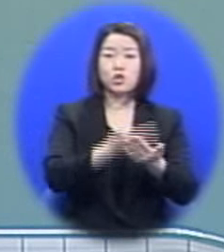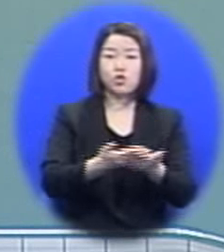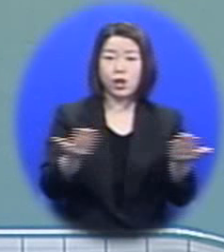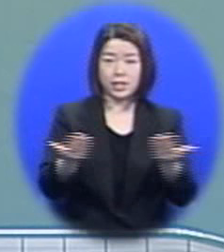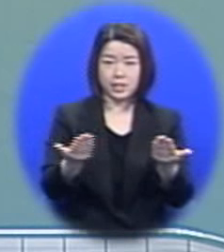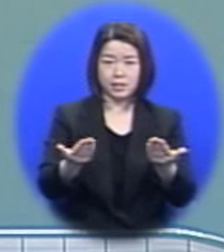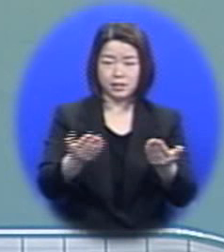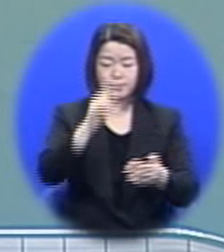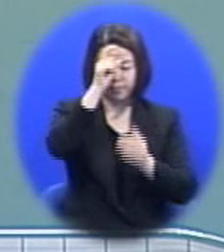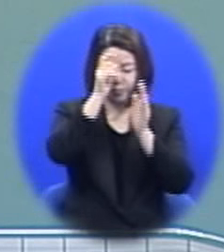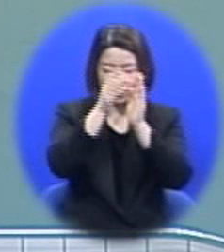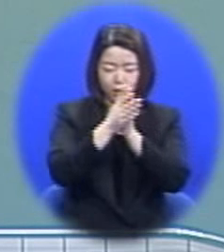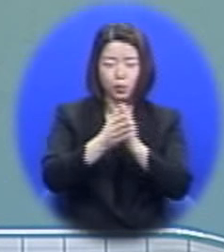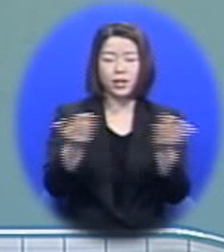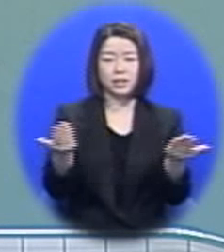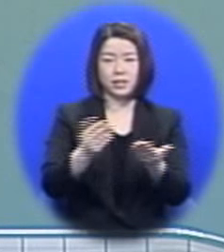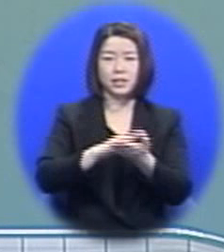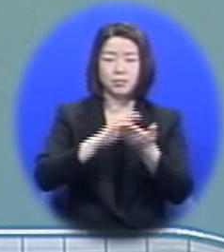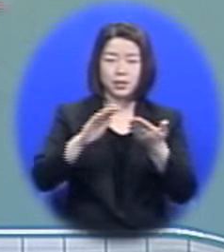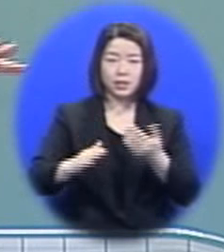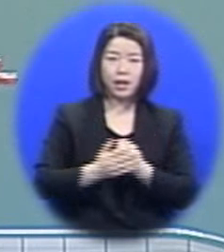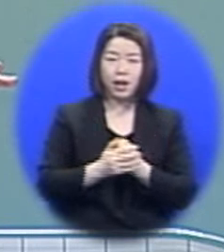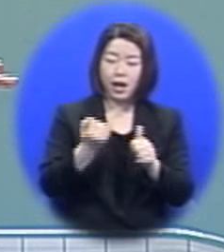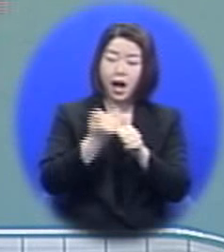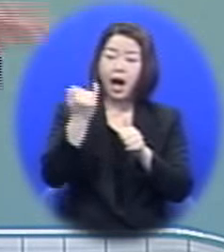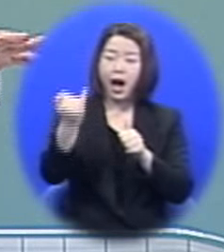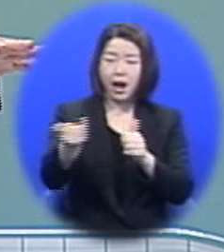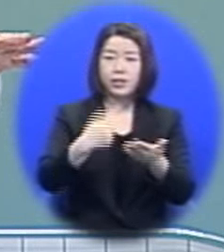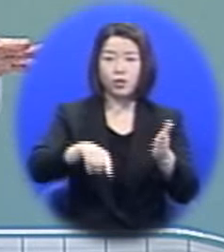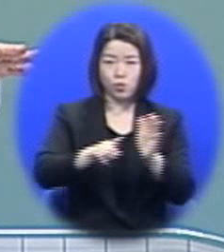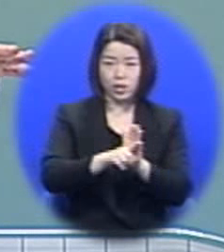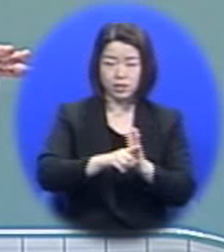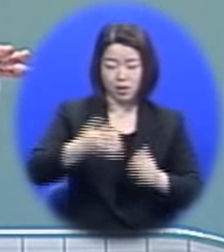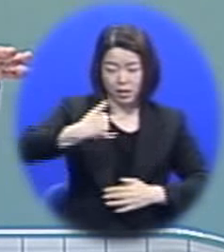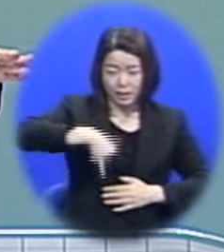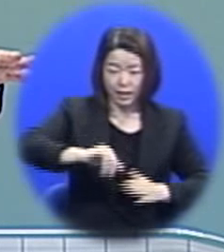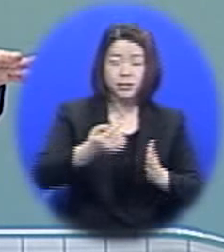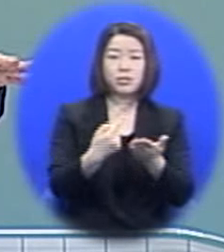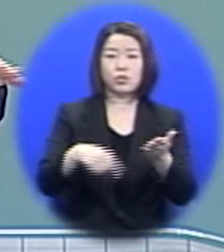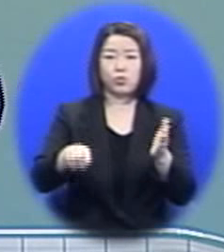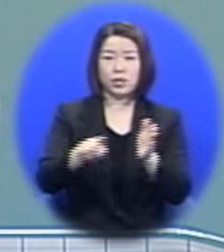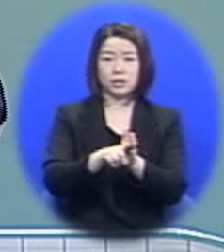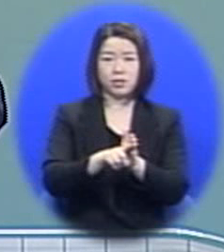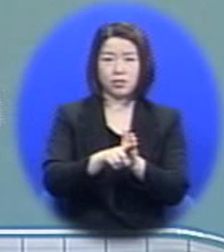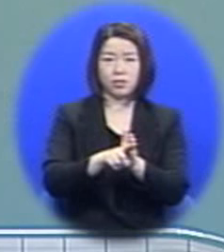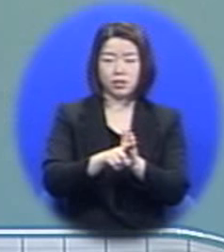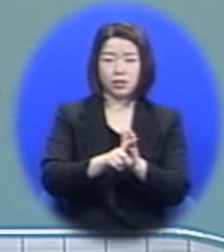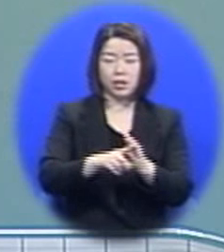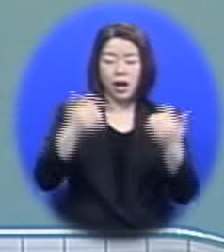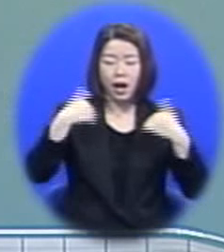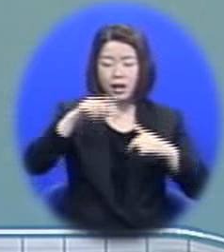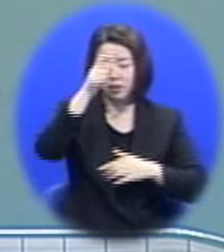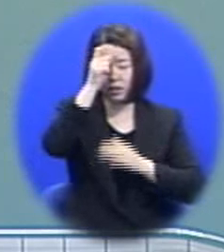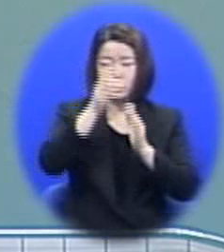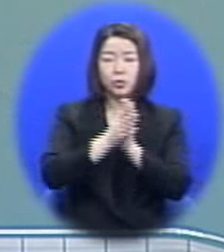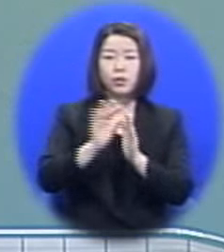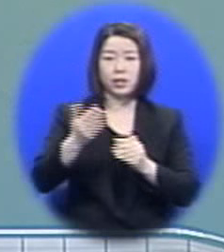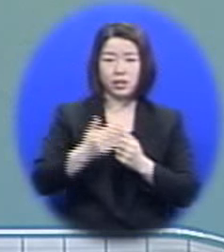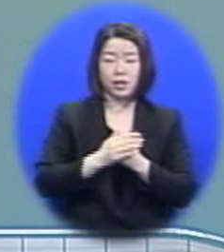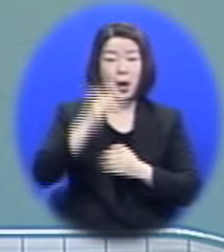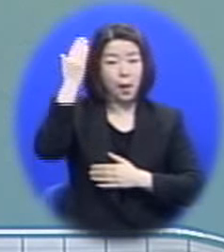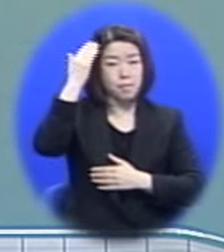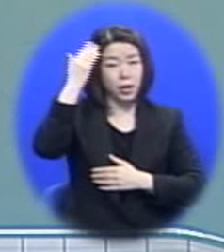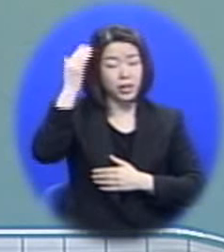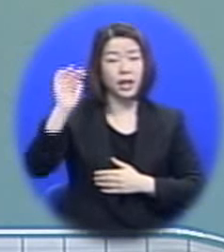일은 기도하는 일입니다. 아내를 위해서, 자녀들을 위해서. 그것이 머리가 된